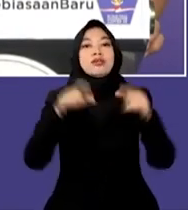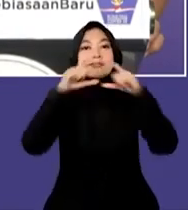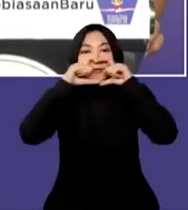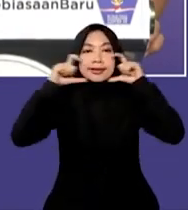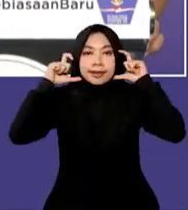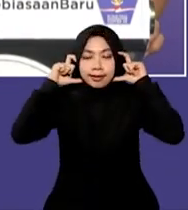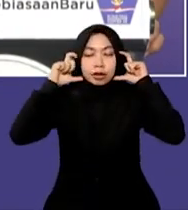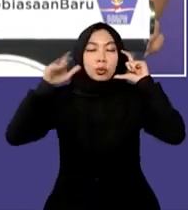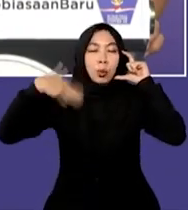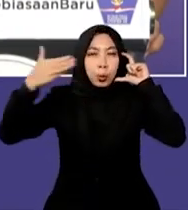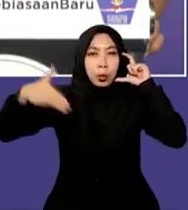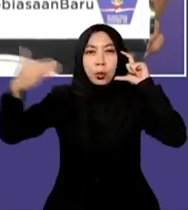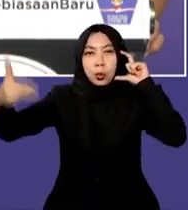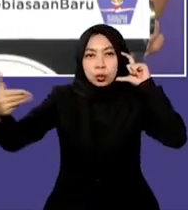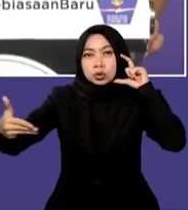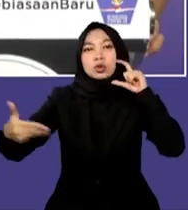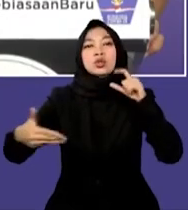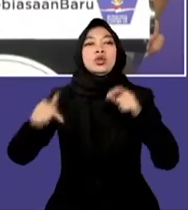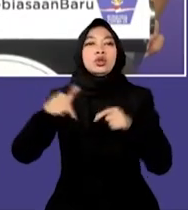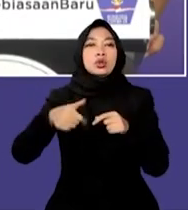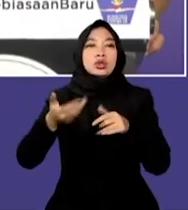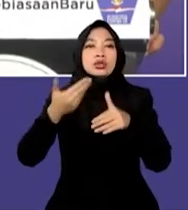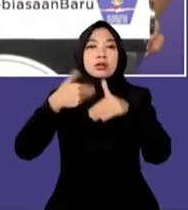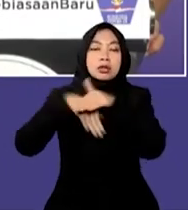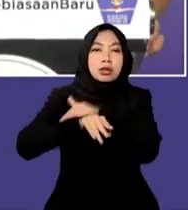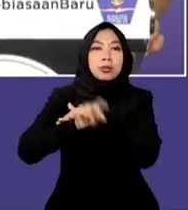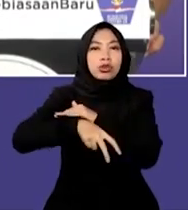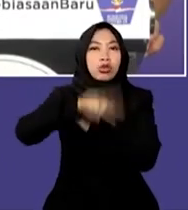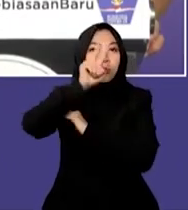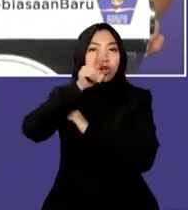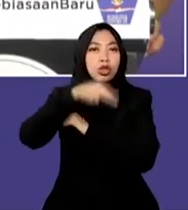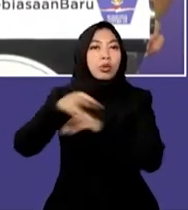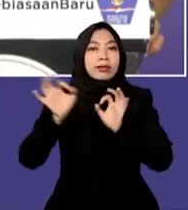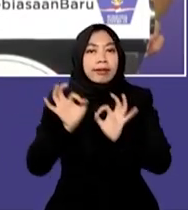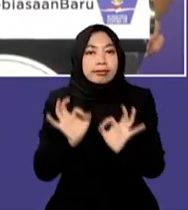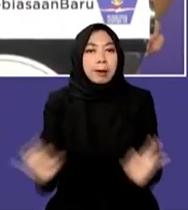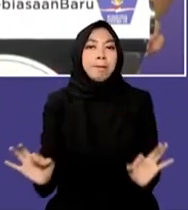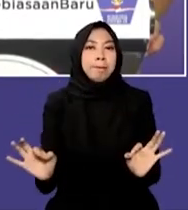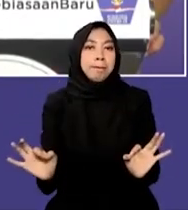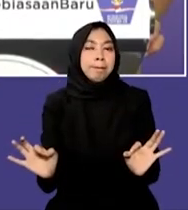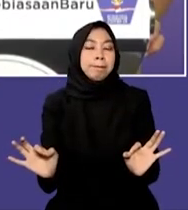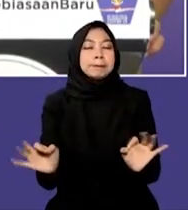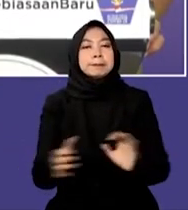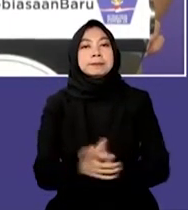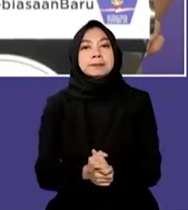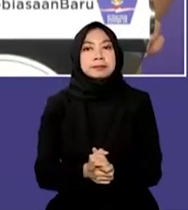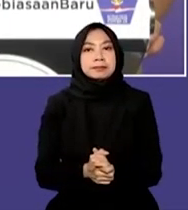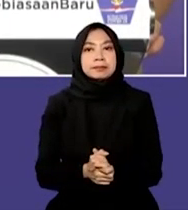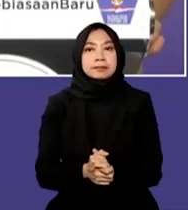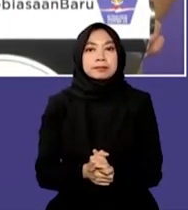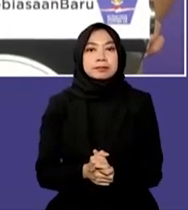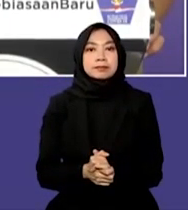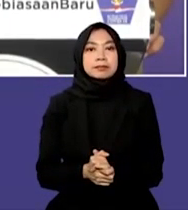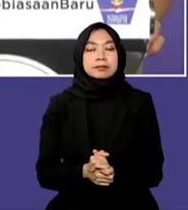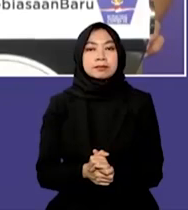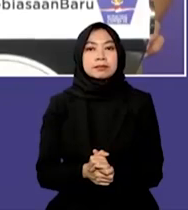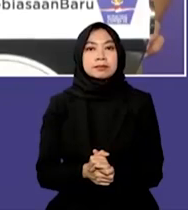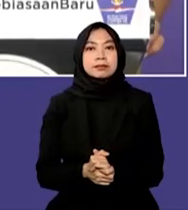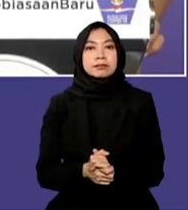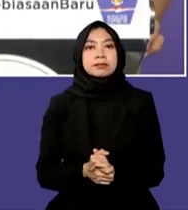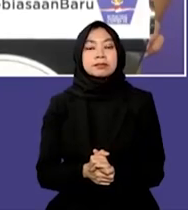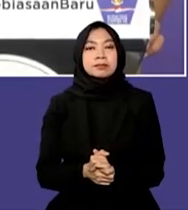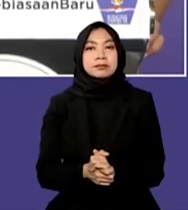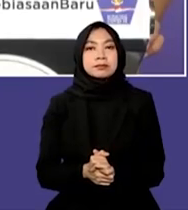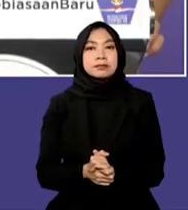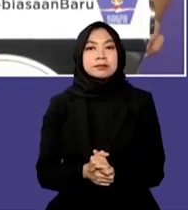menggunakan masker tertib selama di dalam gedung bioskop atau cinema tersebut dan